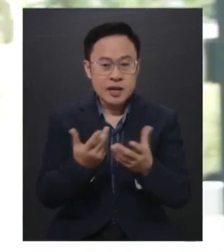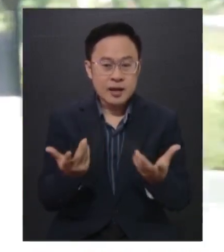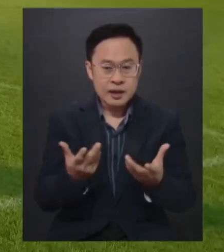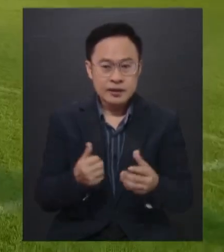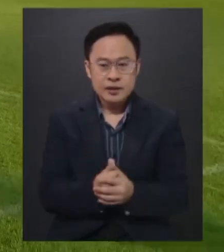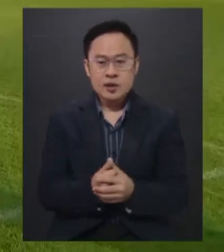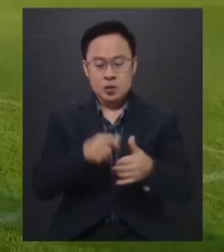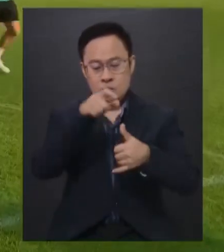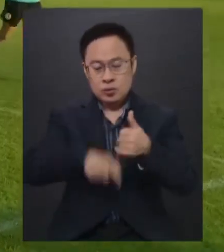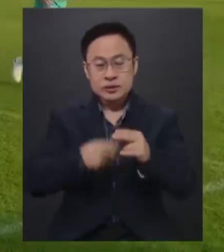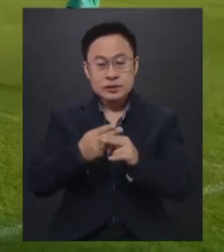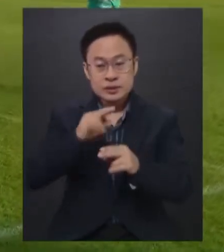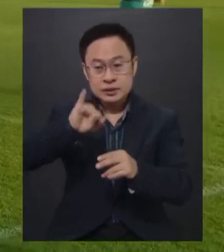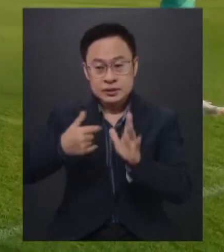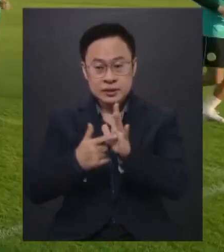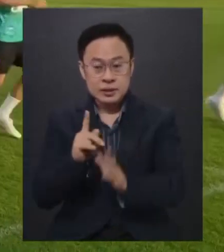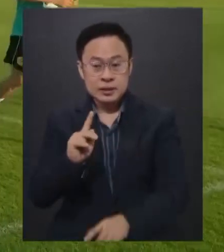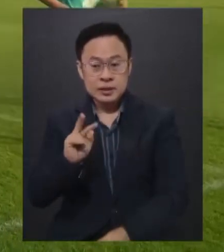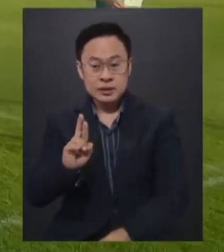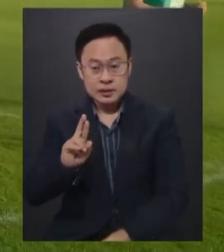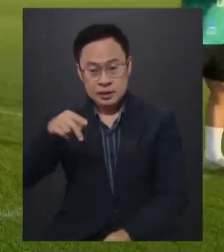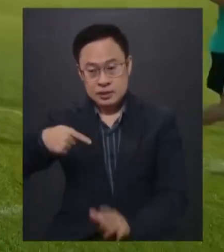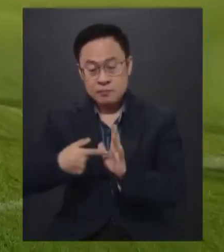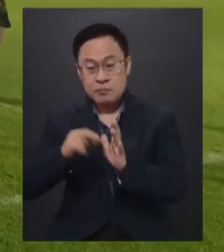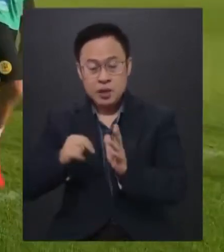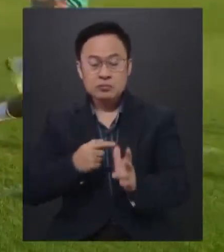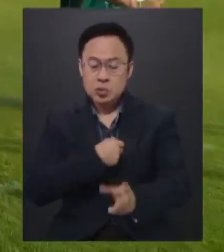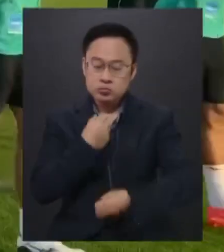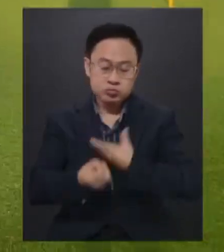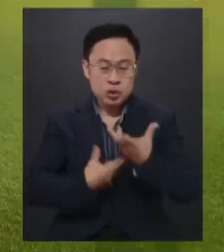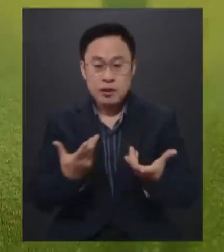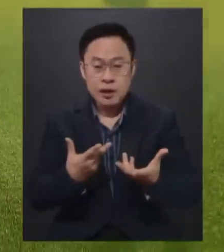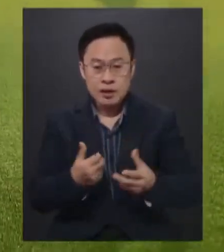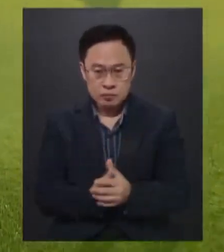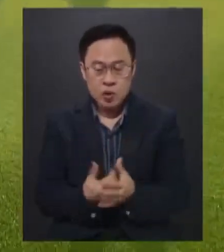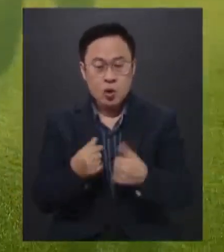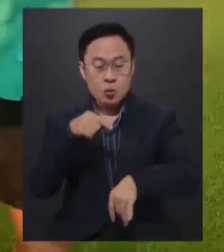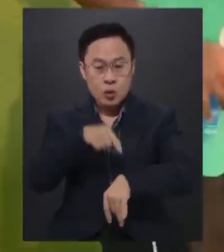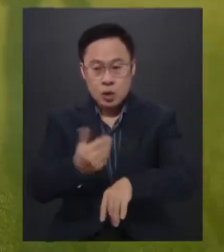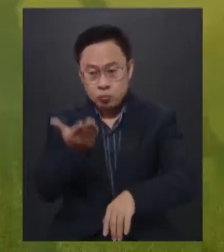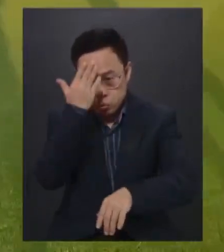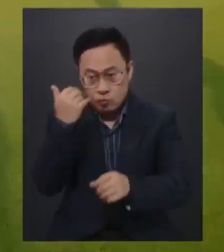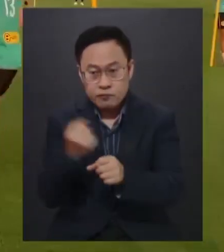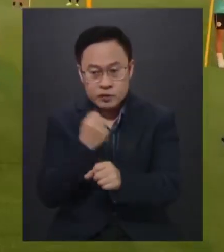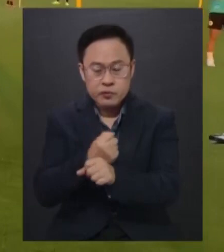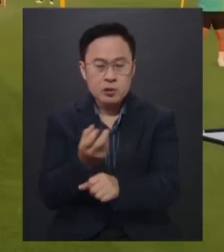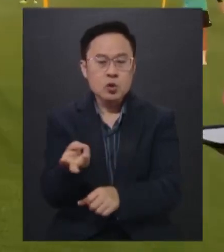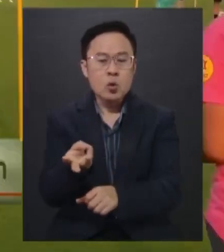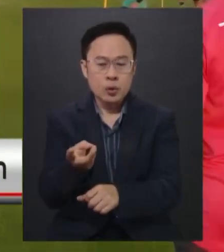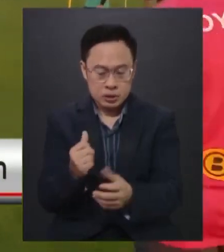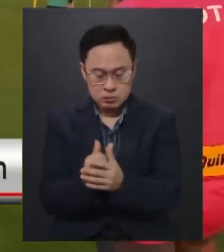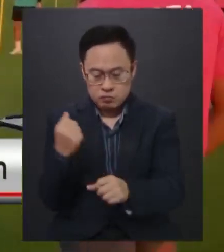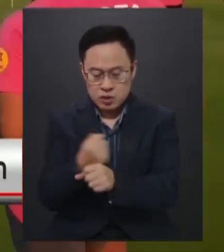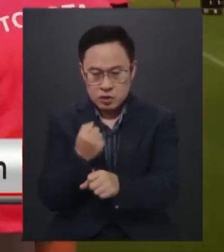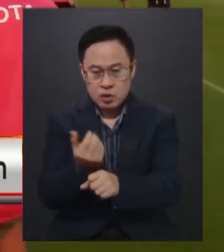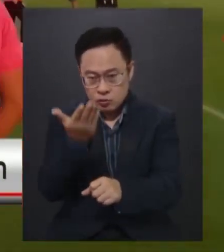ค่ะหนึ่งในนักเตะทีมชาติไทยที่ติดทีมชุดนี้เขาก็บอกว่าก็ยอมรับแหละว่าเวลาในการฝึกซ้อมเวลาในการเตรียมทีมเนี่ยมันน้อย